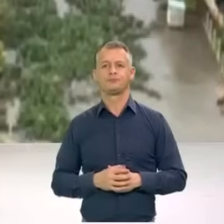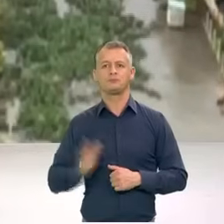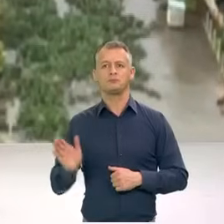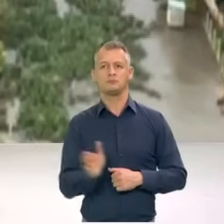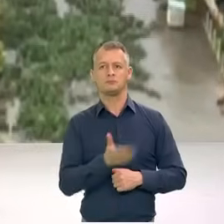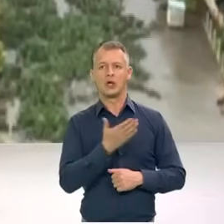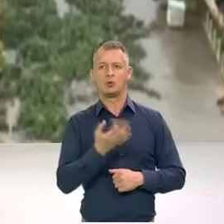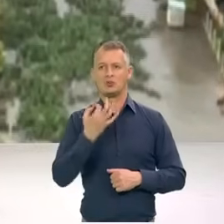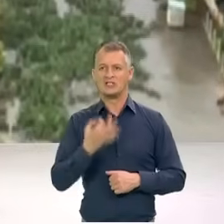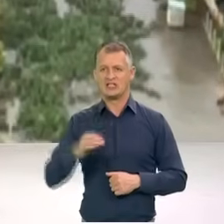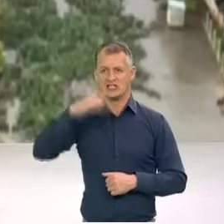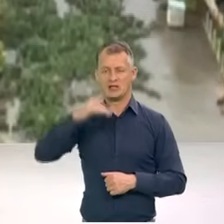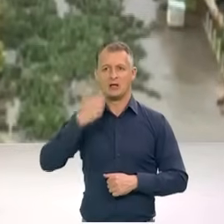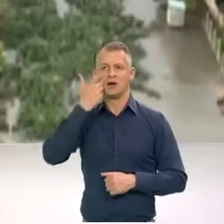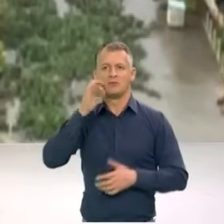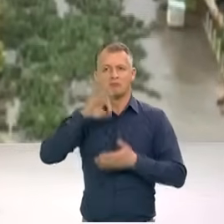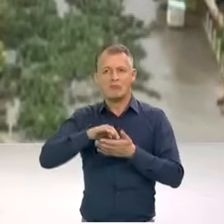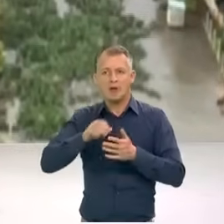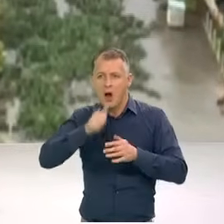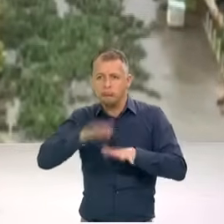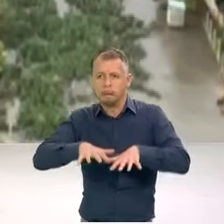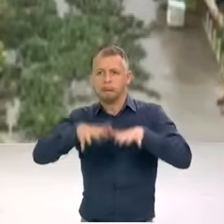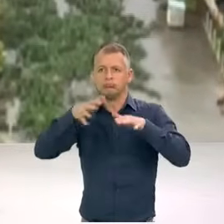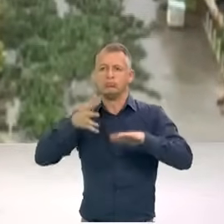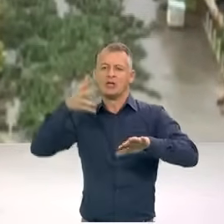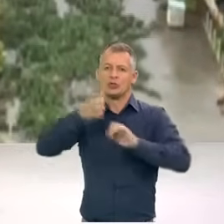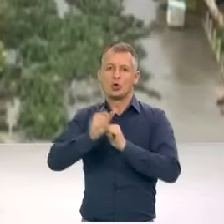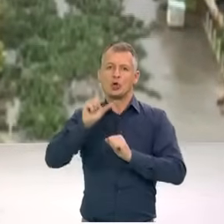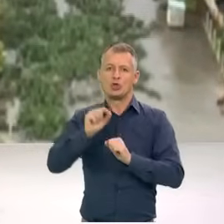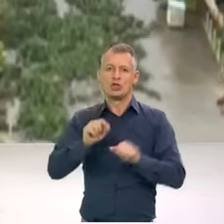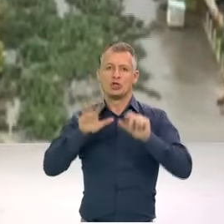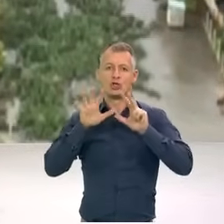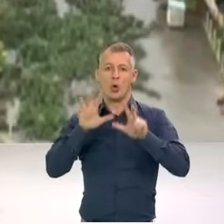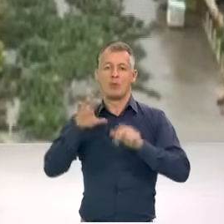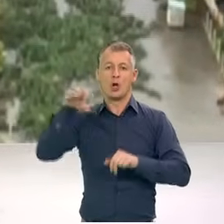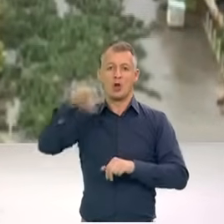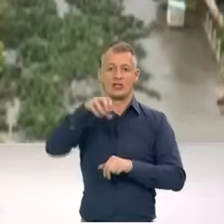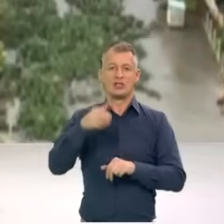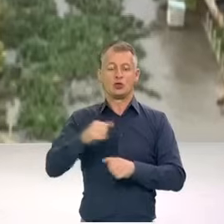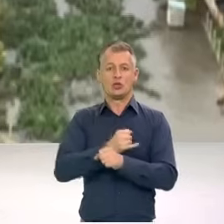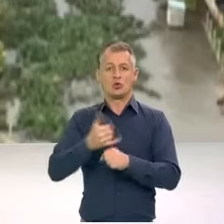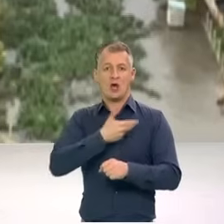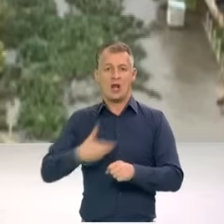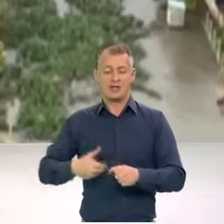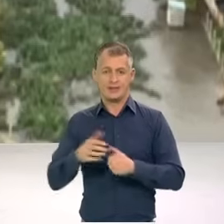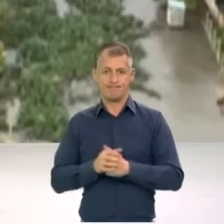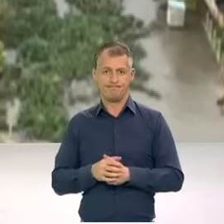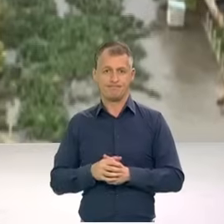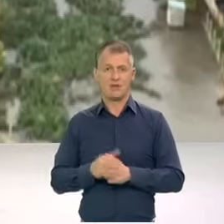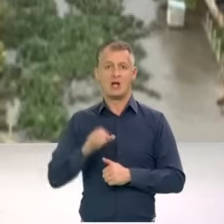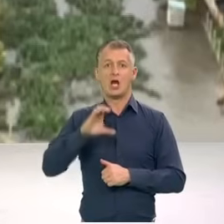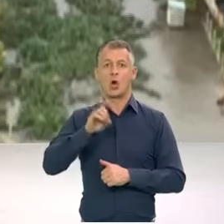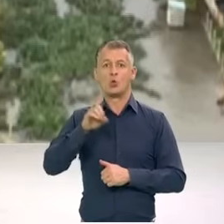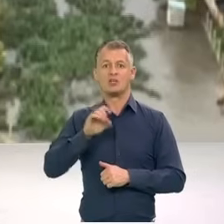au trecut 10 zile de când inundațiile au devastat 28 de localități din județul Galați iar situația este în continuare dezolantă la